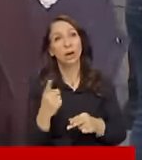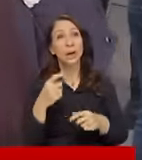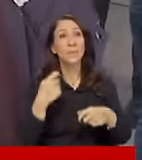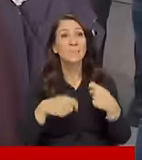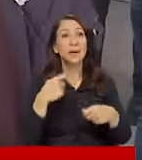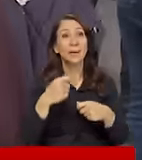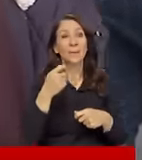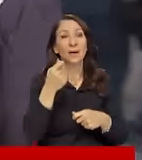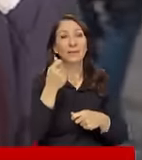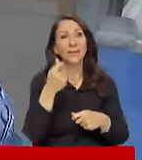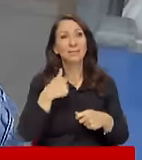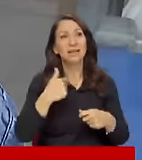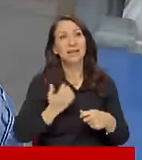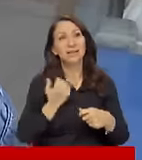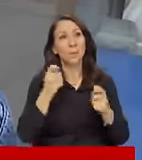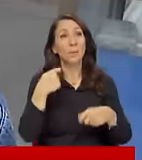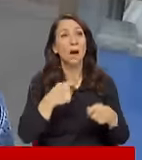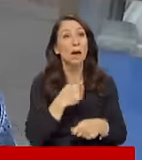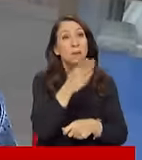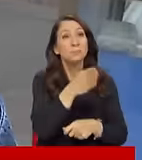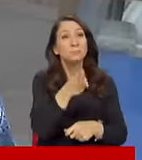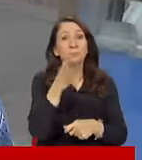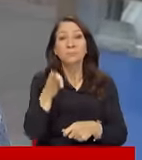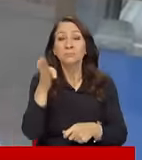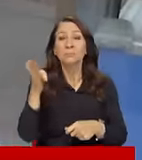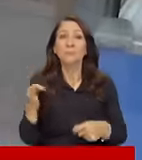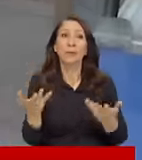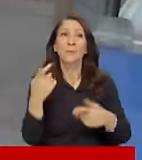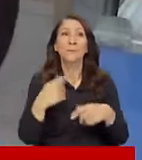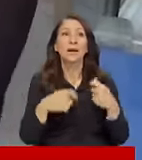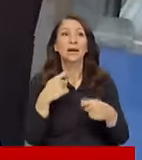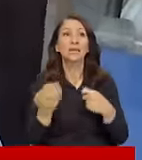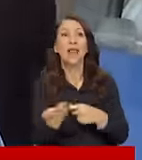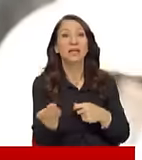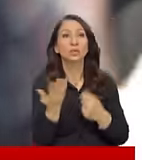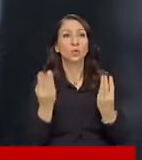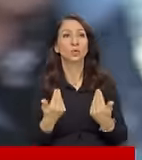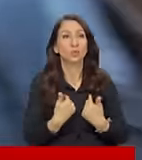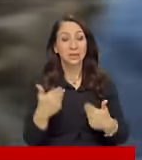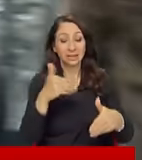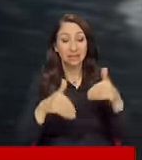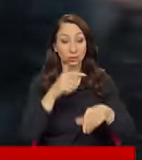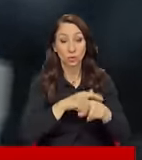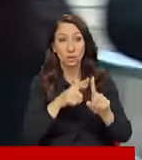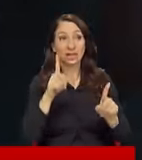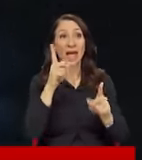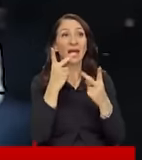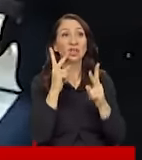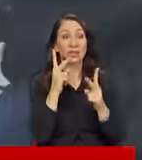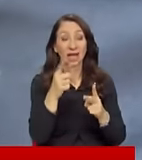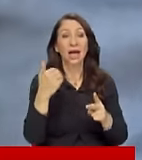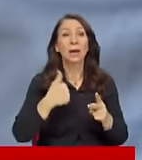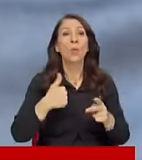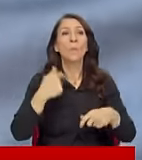Bankaların parasıyla bize hovardalık yapıyorlar. Banka banka geziyoruz zaten. Artık bankaların dilencisi olduk. Seçim sürecinde tek açıklanan